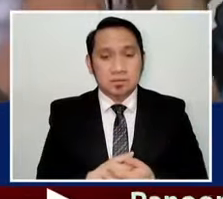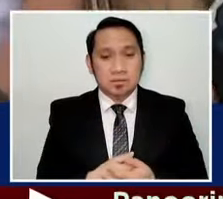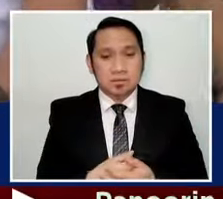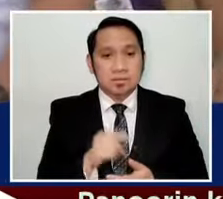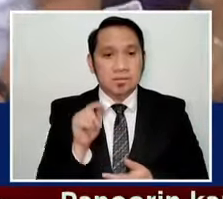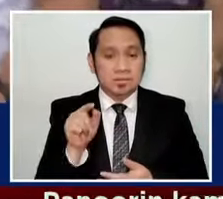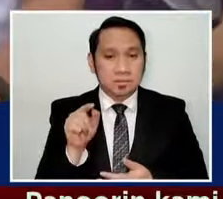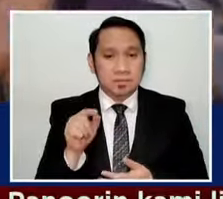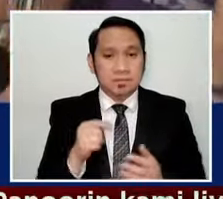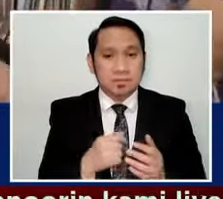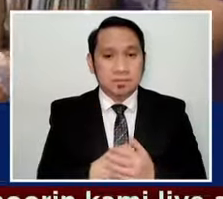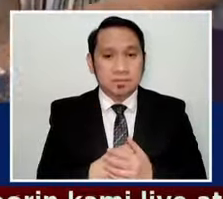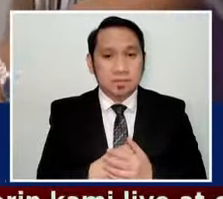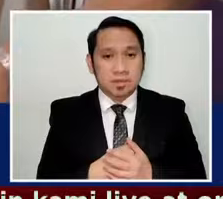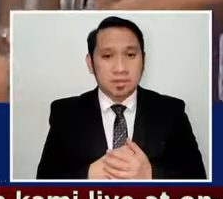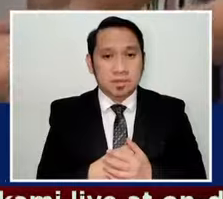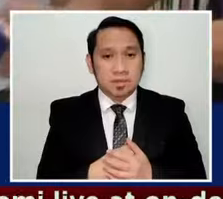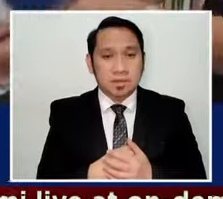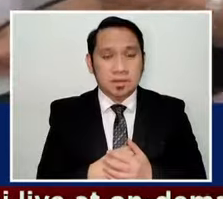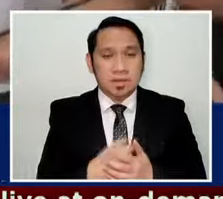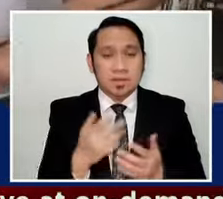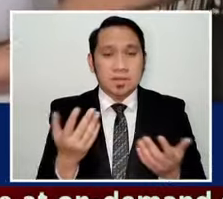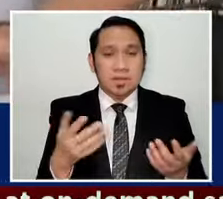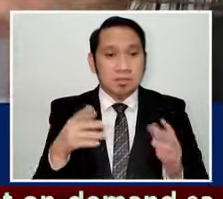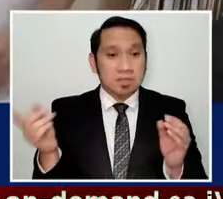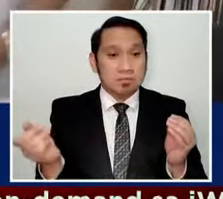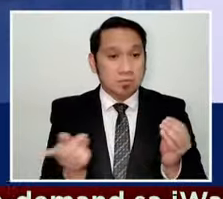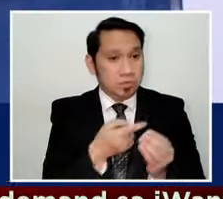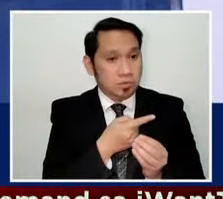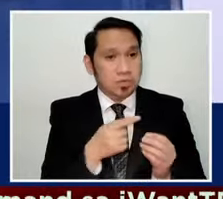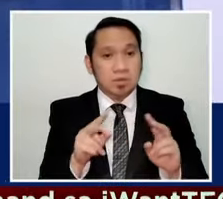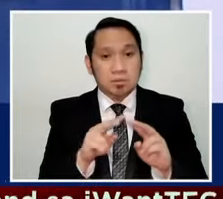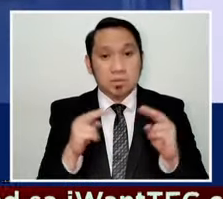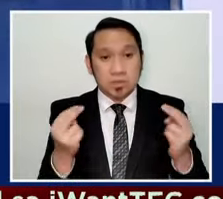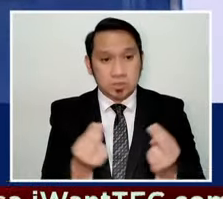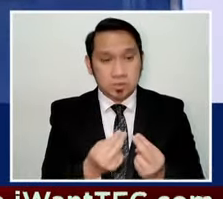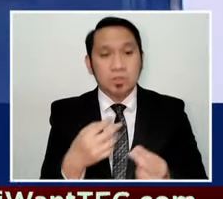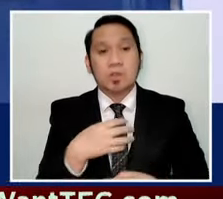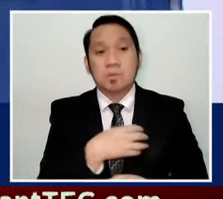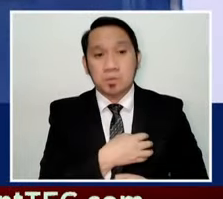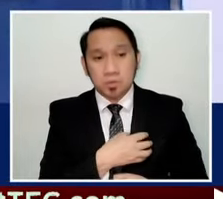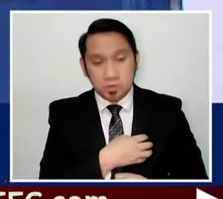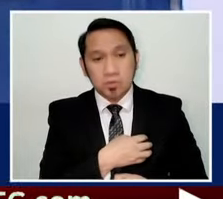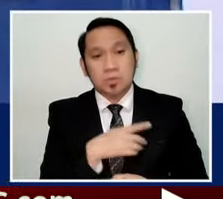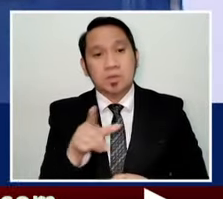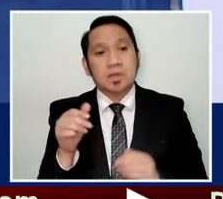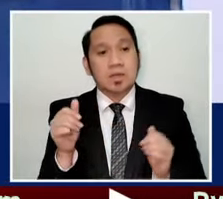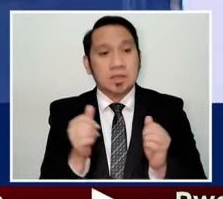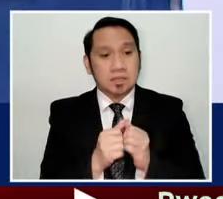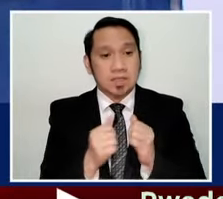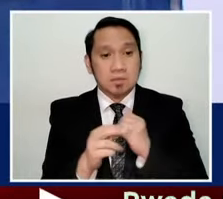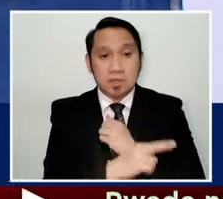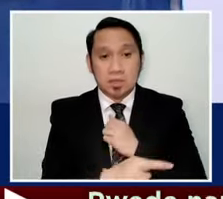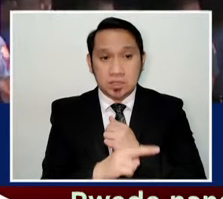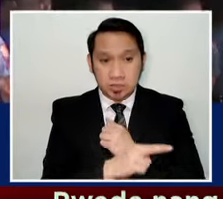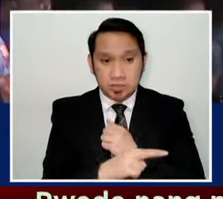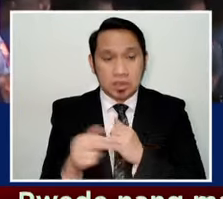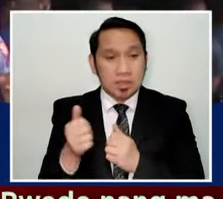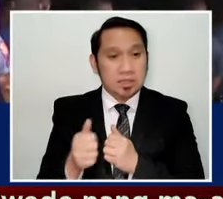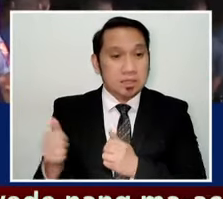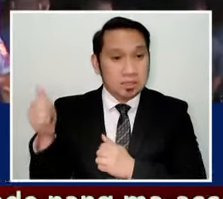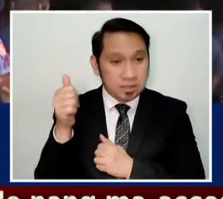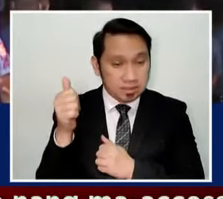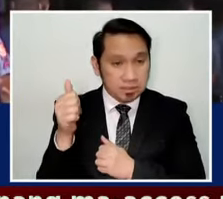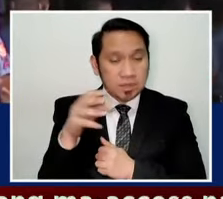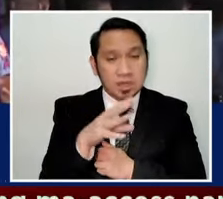General Rodel Sermonia. Pinasibak niya sa pwesto ang mga pulis kasama ang kanilang regional chief habang